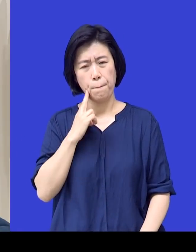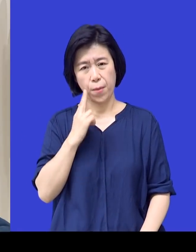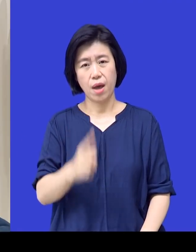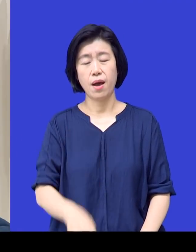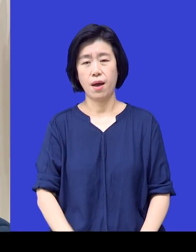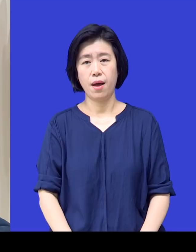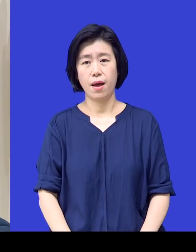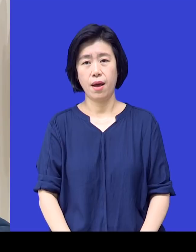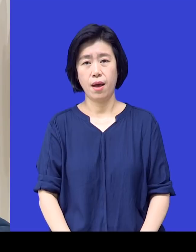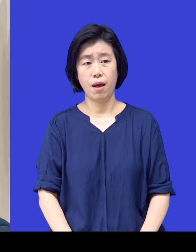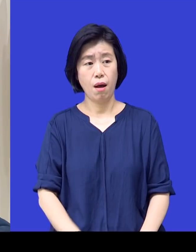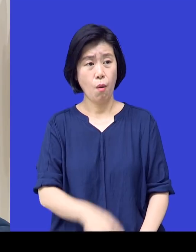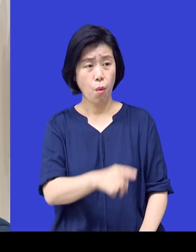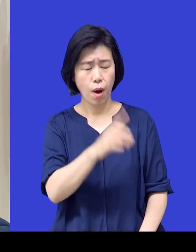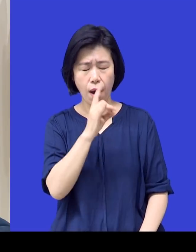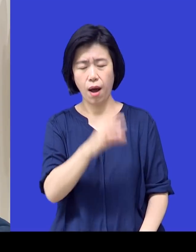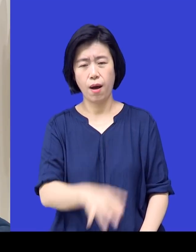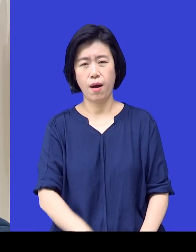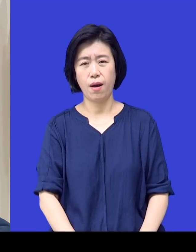너무 그 뒤로